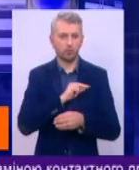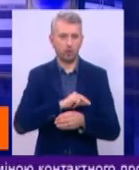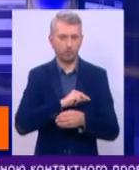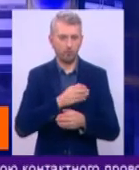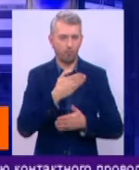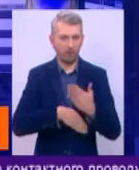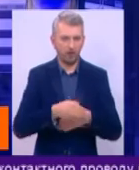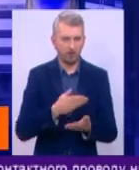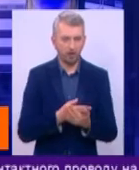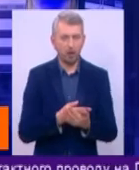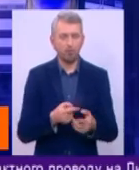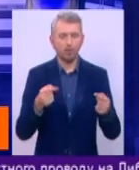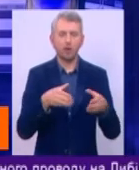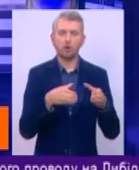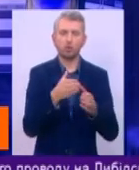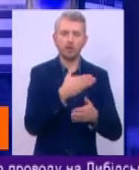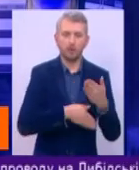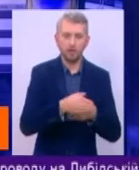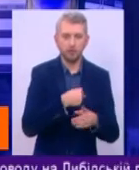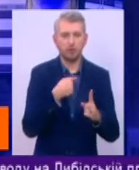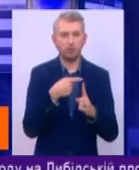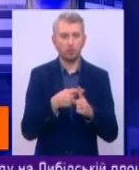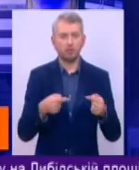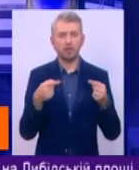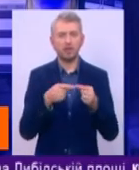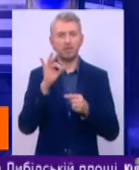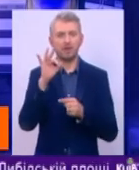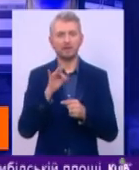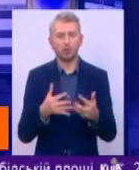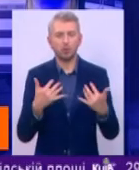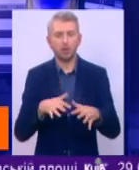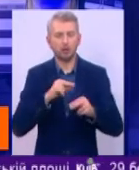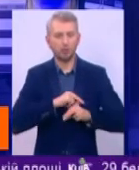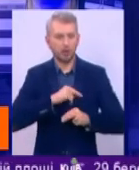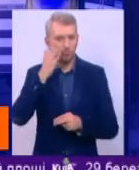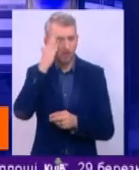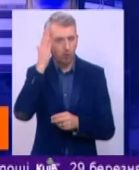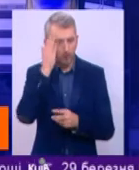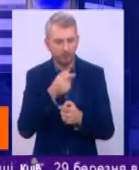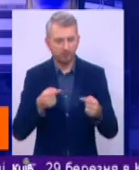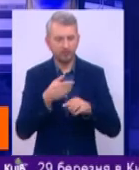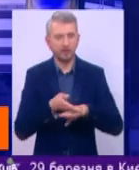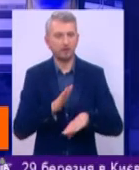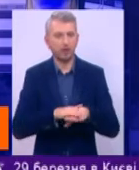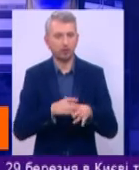того, что определяется группа инвалидности, определяется процент утраты трудоспособности в соответствии с тяжестью травмы, и